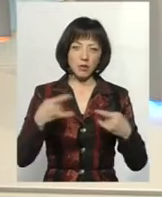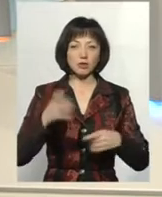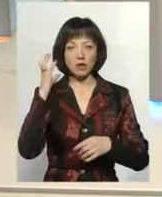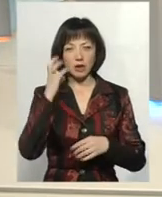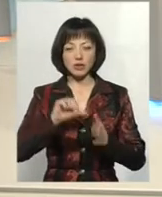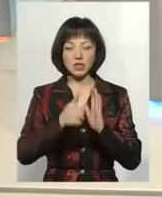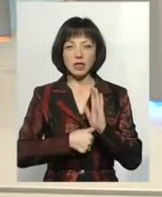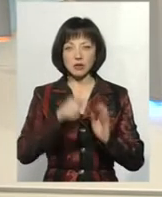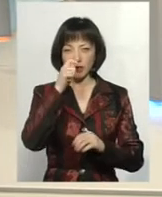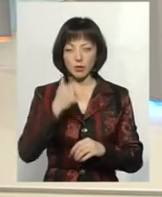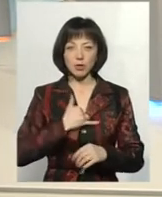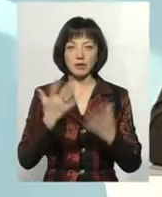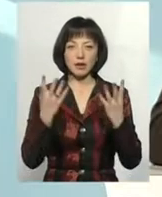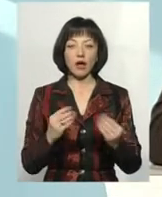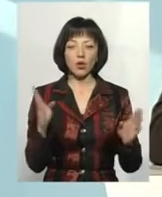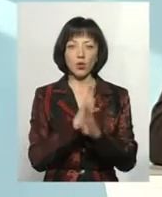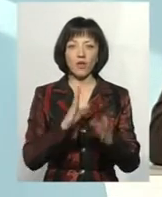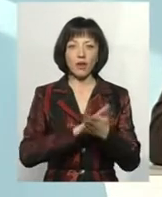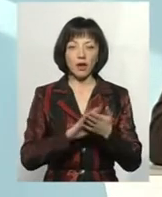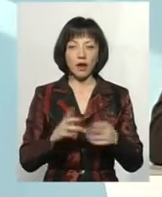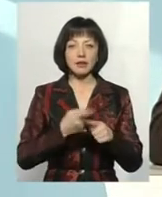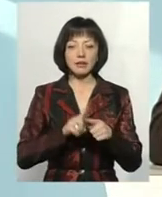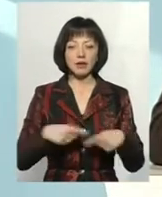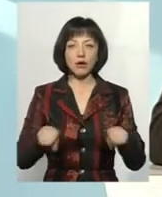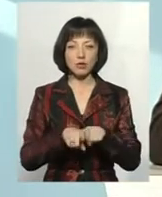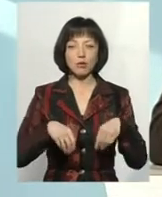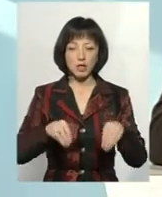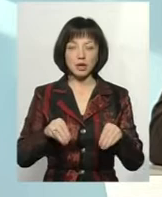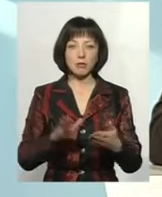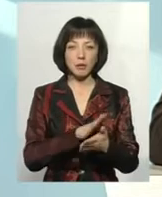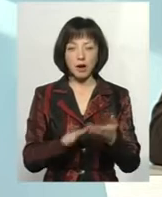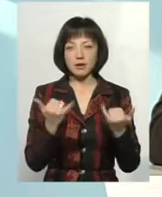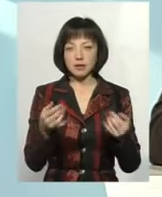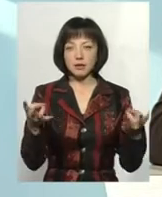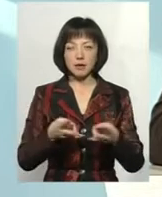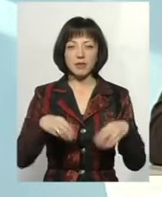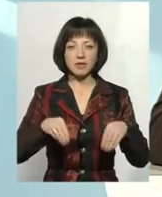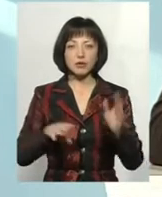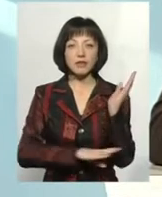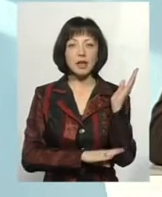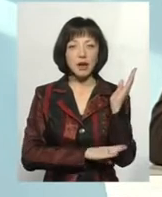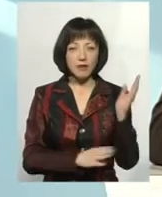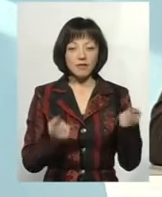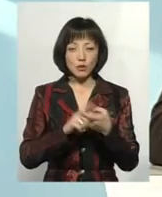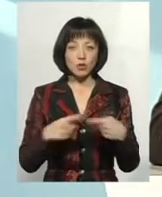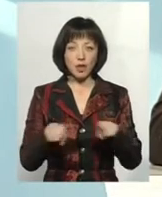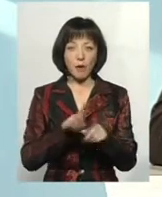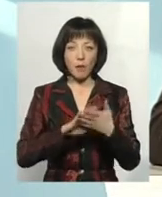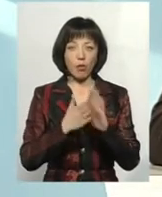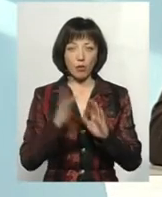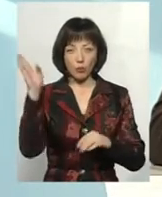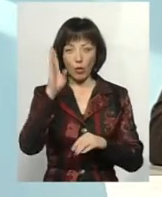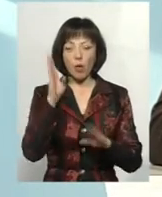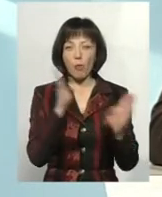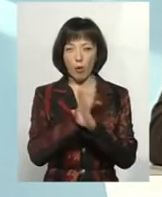інформації. 16 квітня у нас День довкілля, це також посадка і прибирання. Ну, зараз треба висаджувати дерева в зв'язку з такими погодними умовами